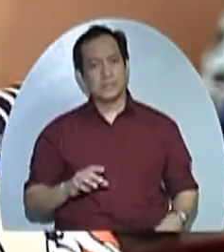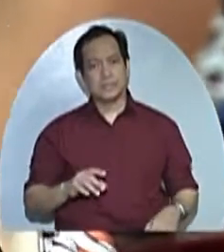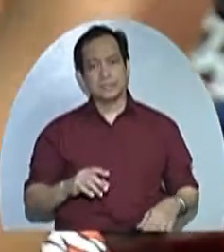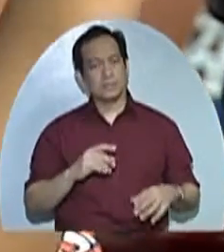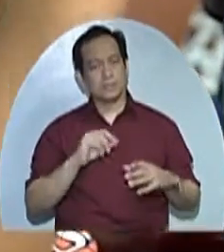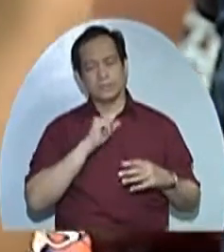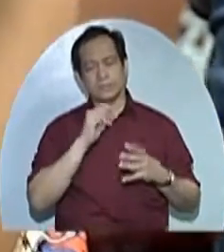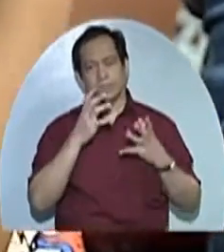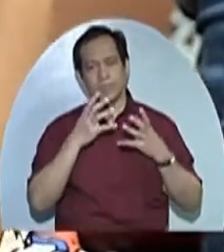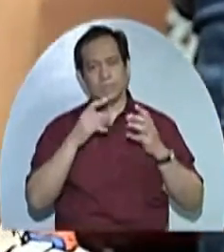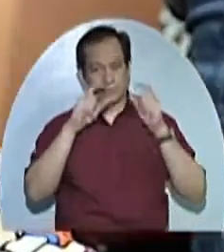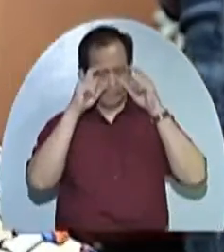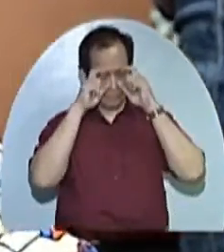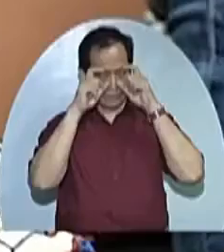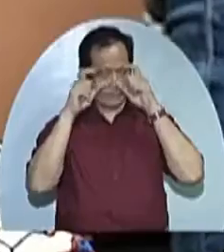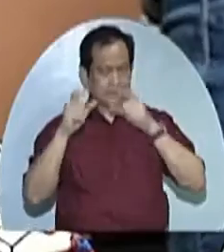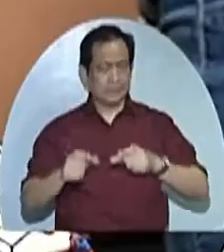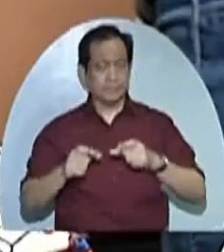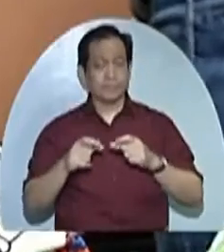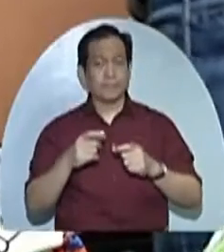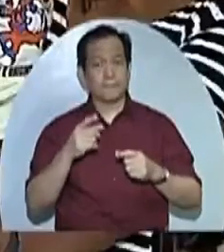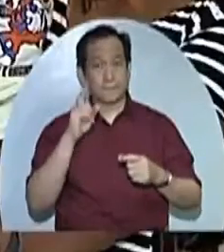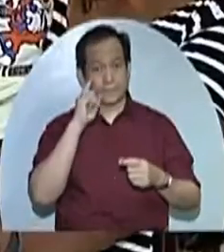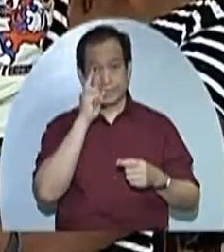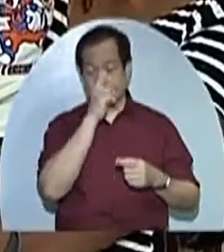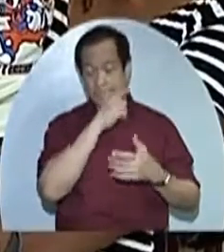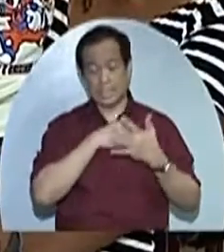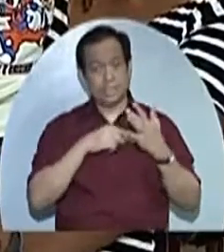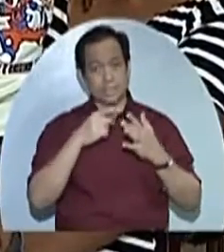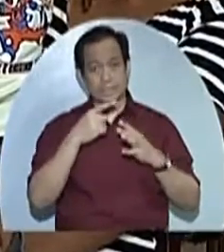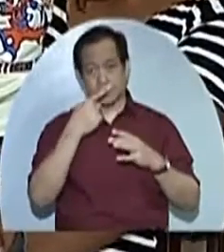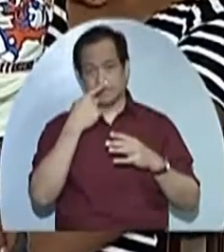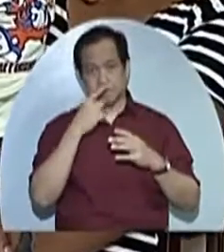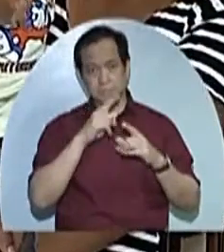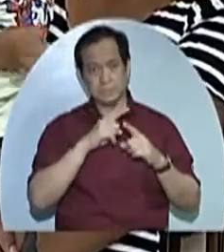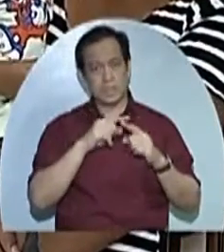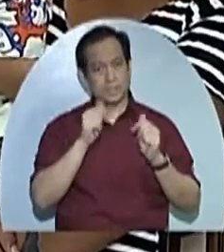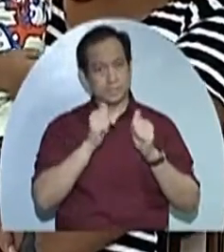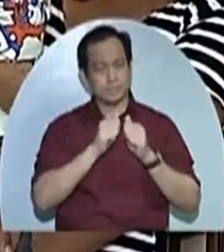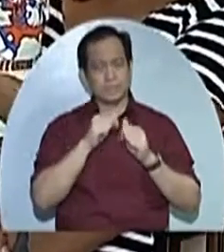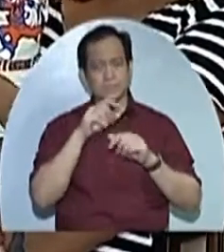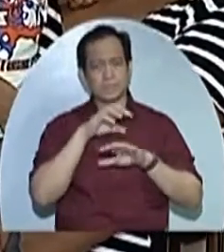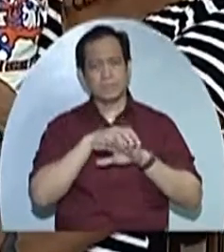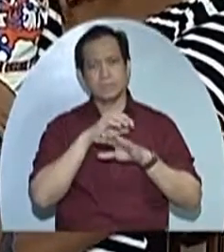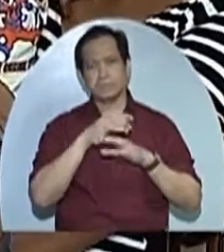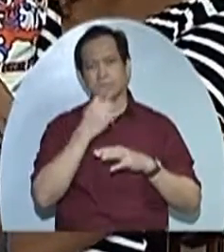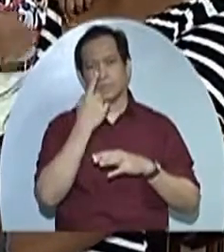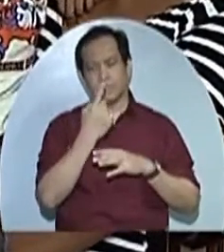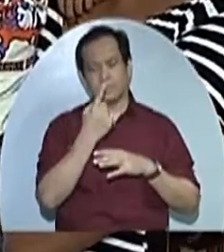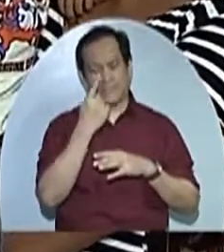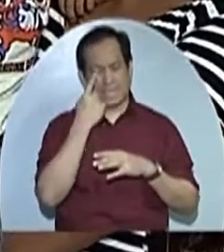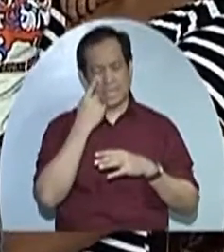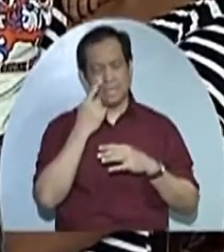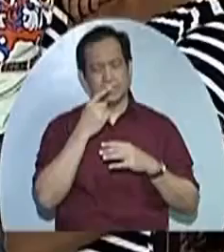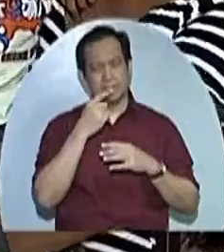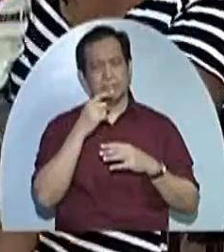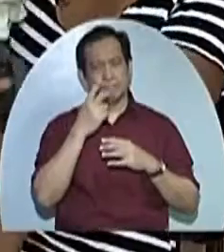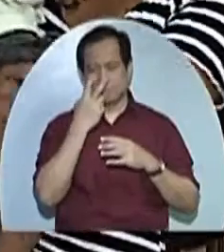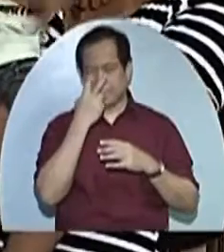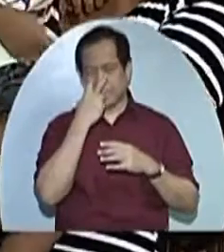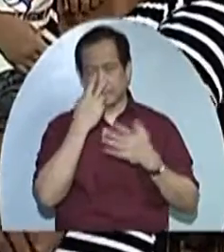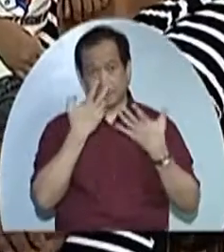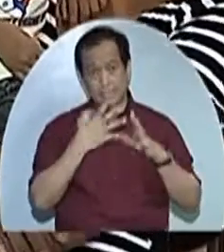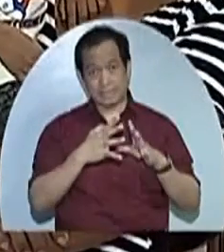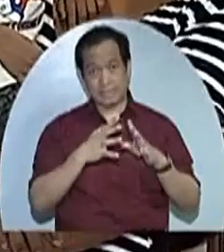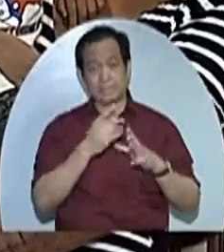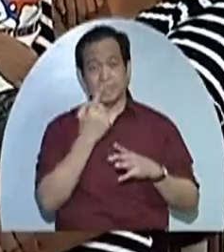ayaw niya patanggal yung kanyang sunglass, pero bukol ho, bulag na yung isa at yung